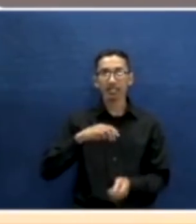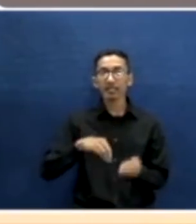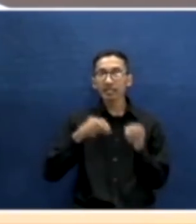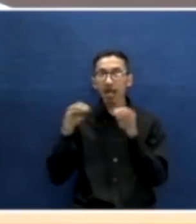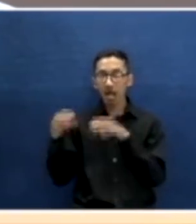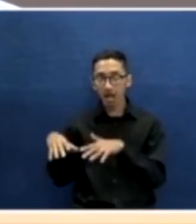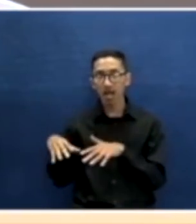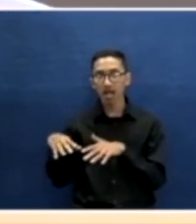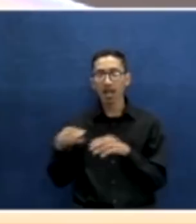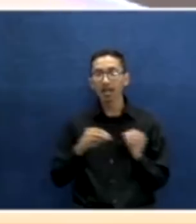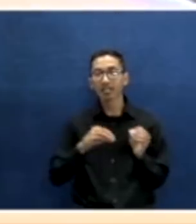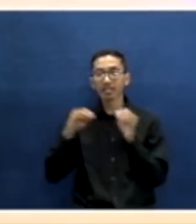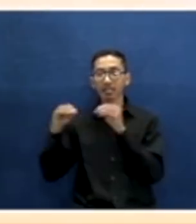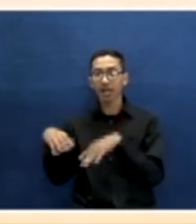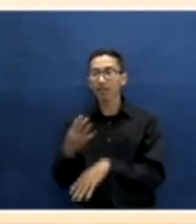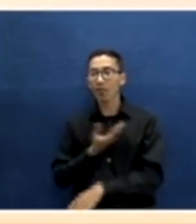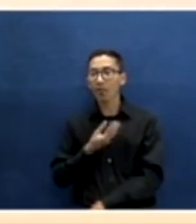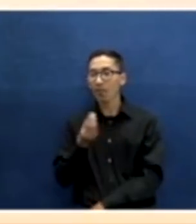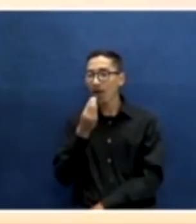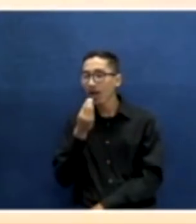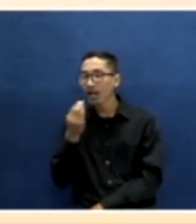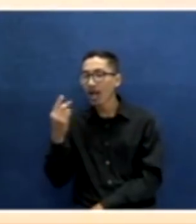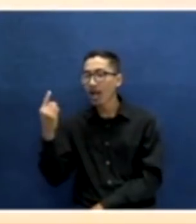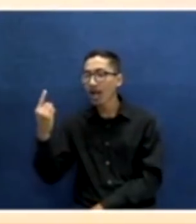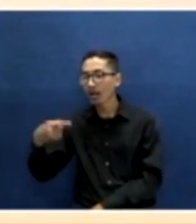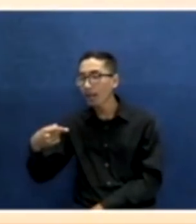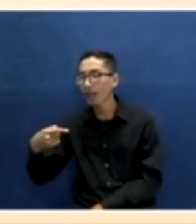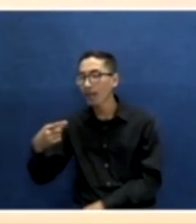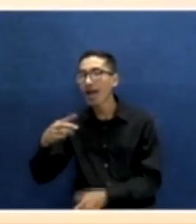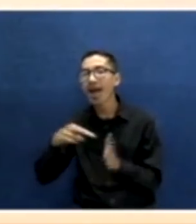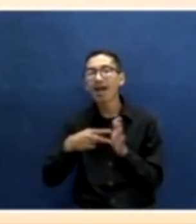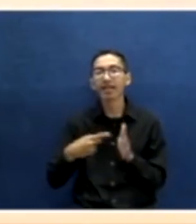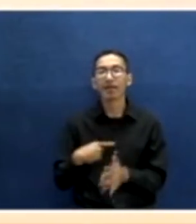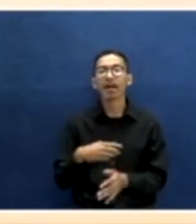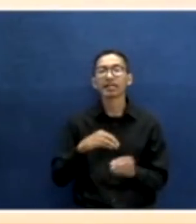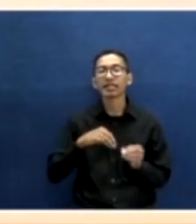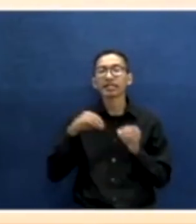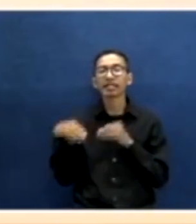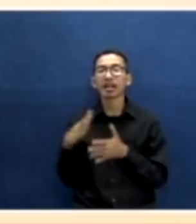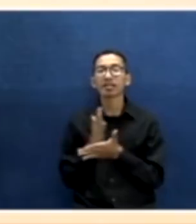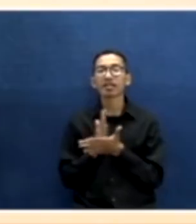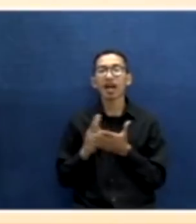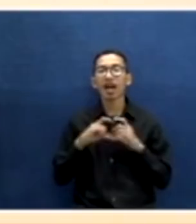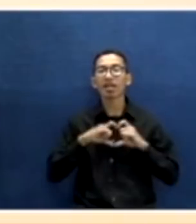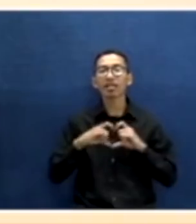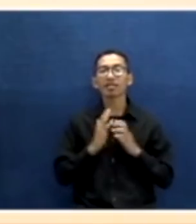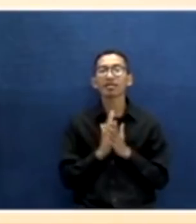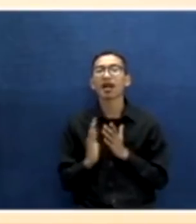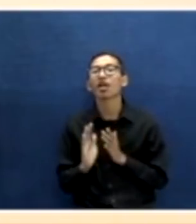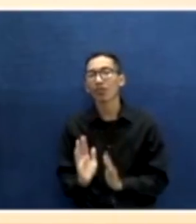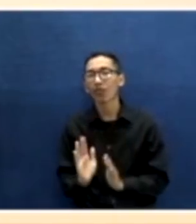itu tersentuh dengan yang haram hijrahmu hanya setengah hati dengan penampilan dan Tohir mu Tapi tidak secara hakekat